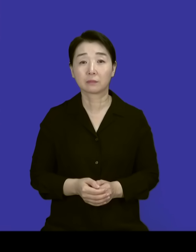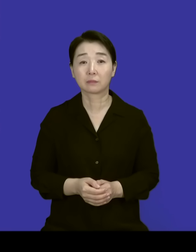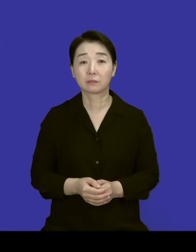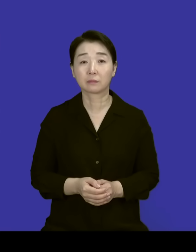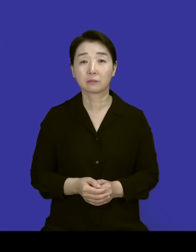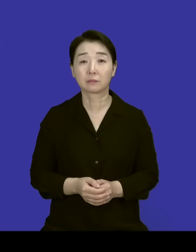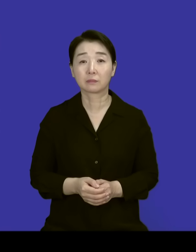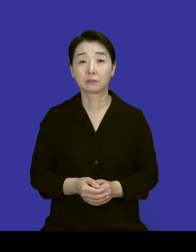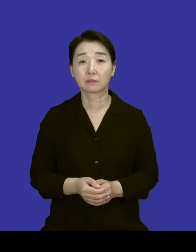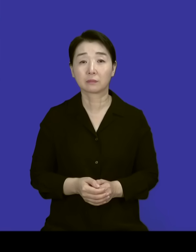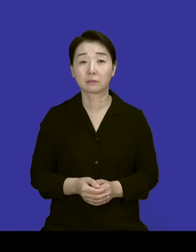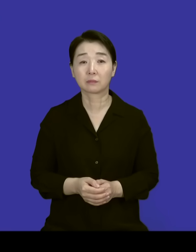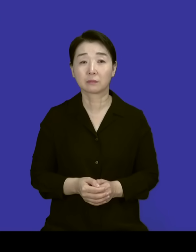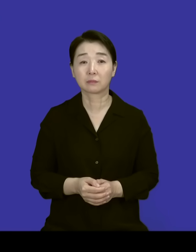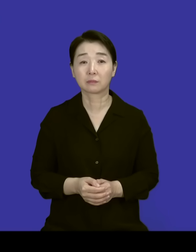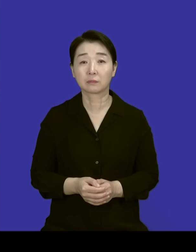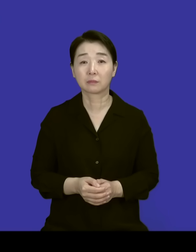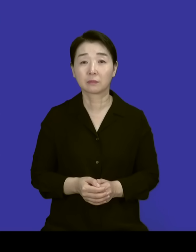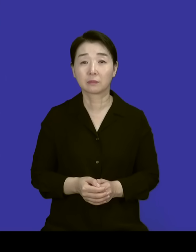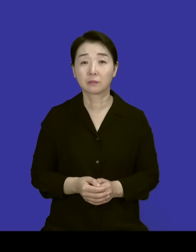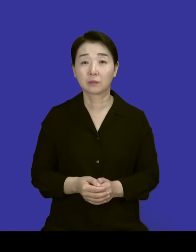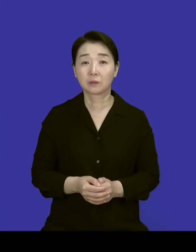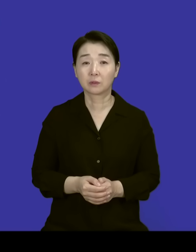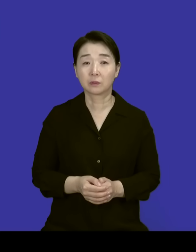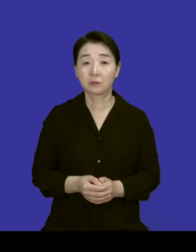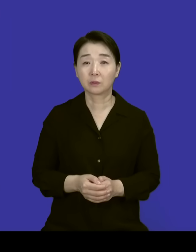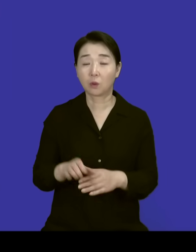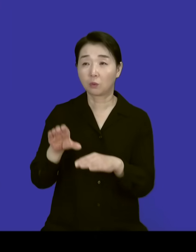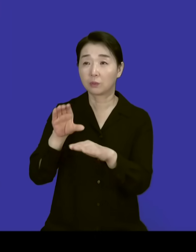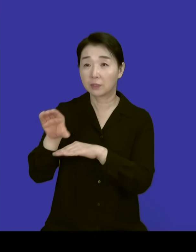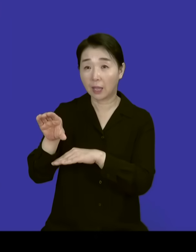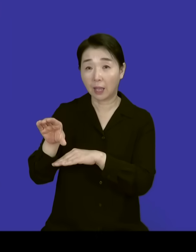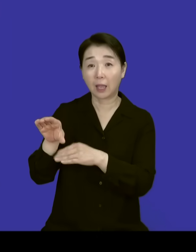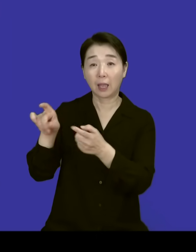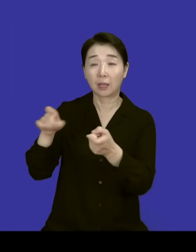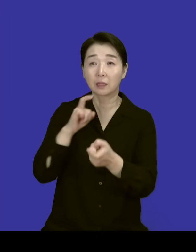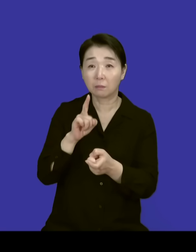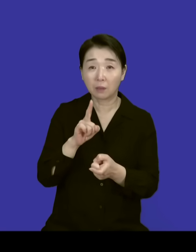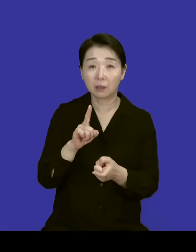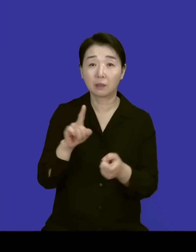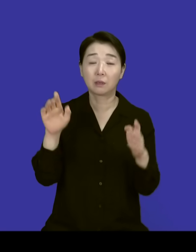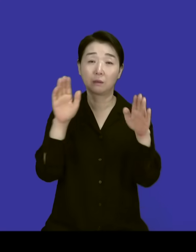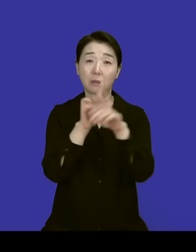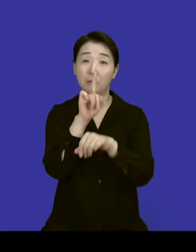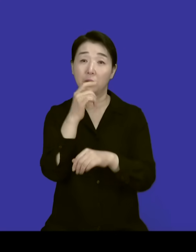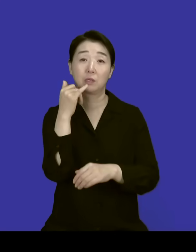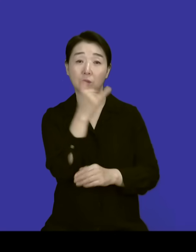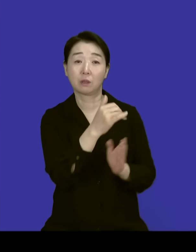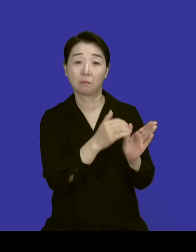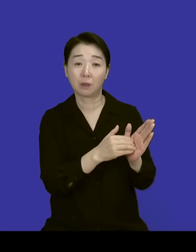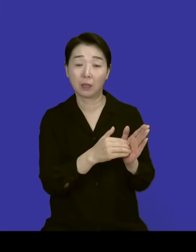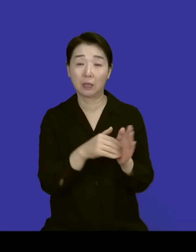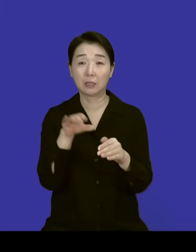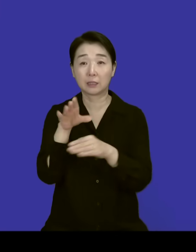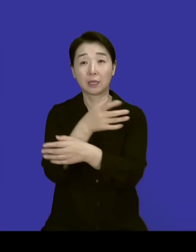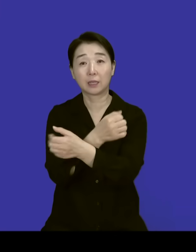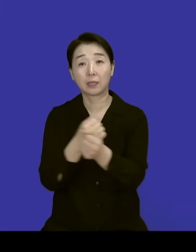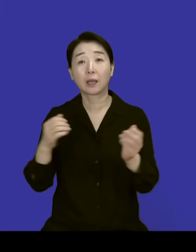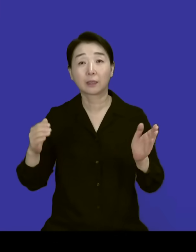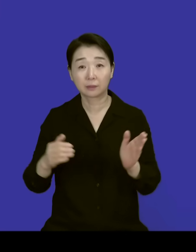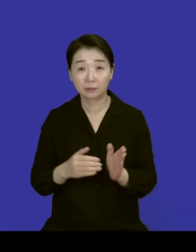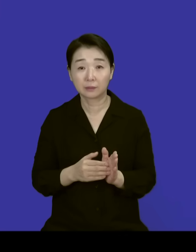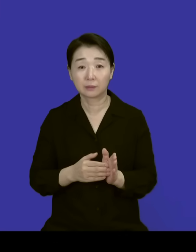갔는데 해준다고 그래가지고 전화를 했죠. 아버지한테 이제 11시 정도 저녁에 차 해놨으니까